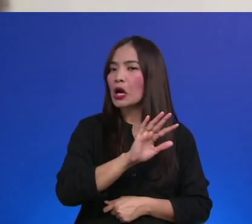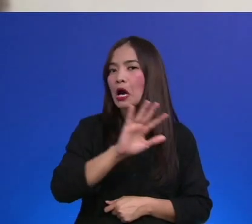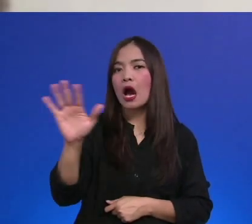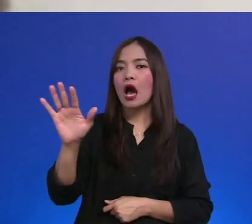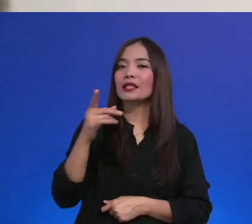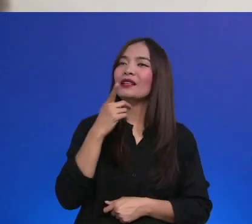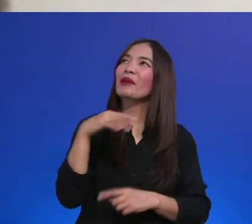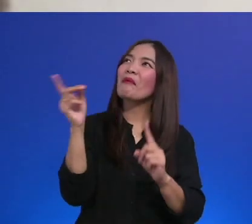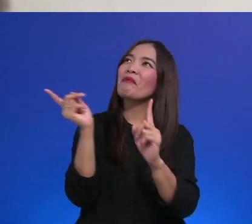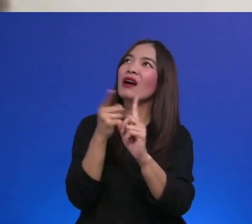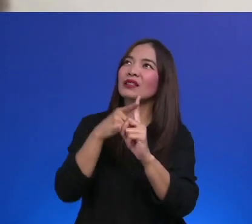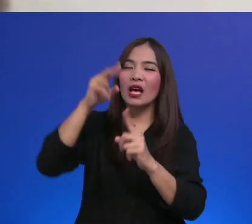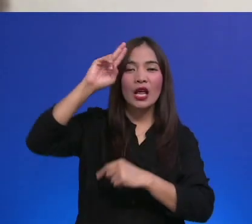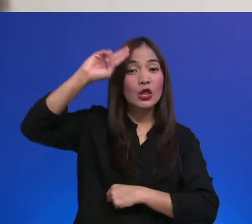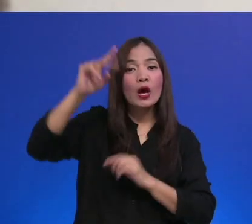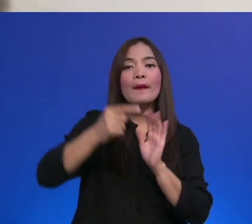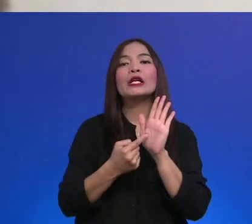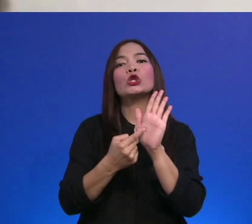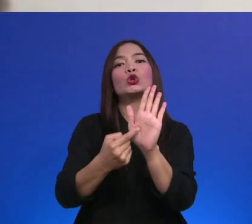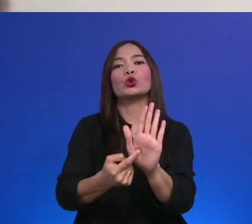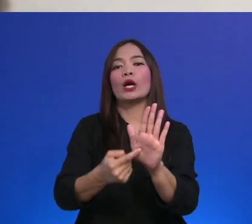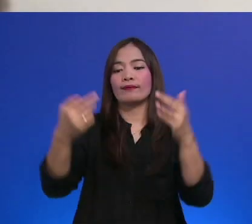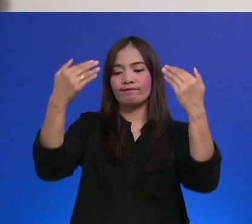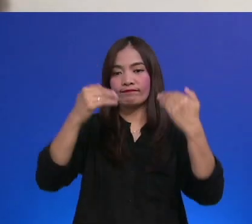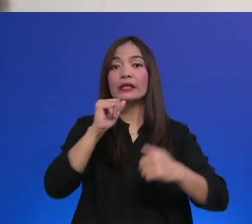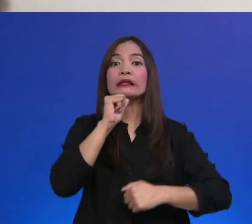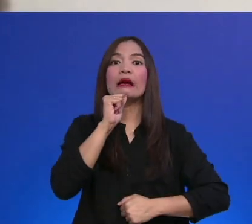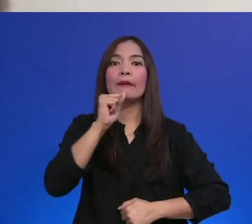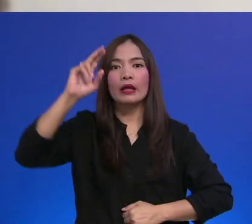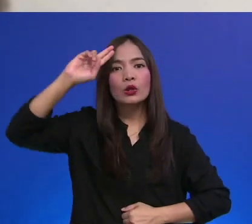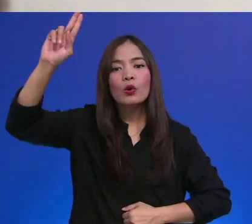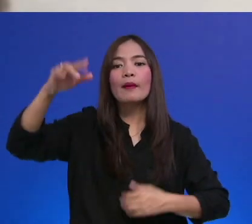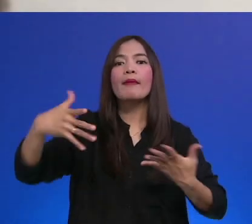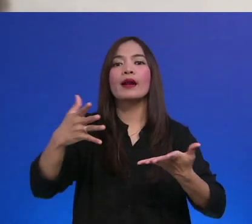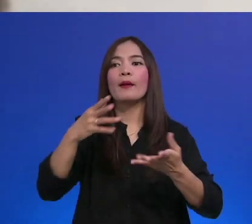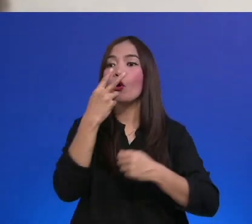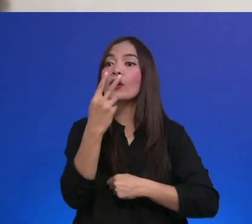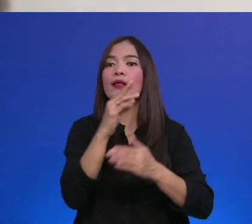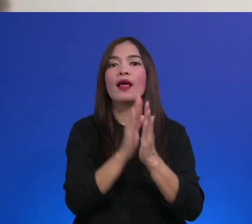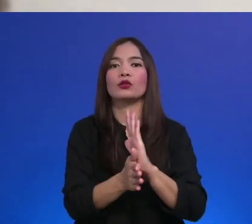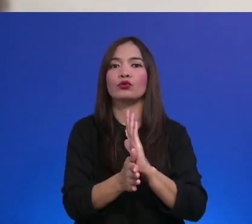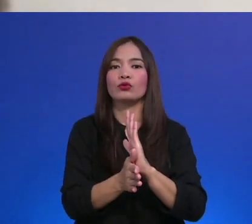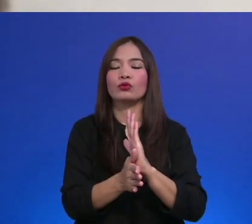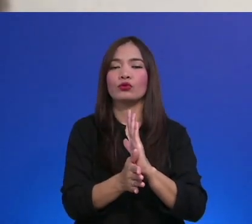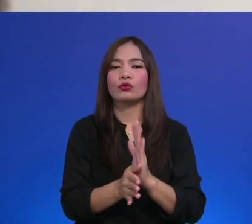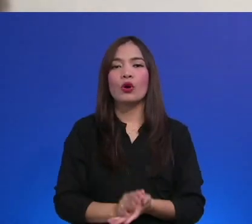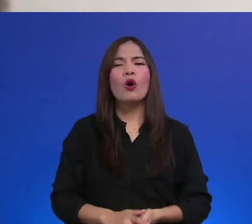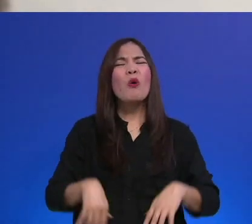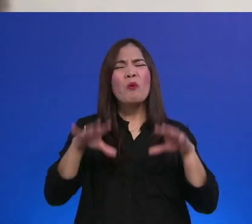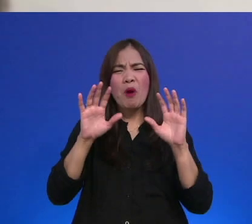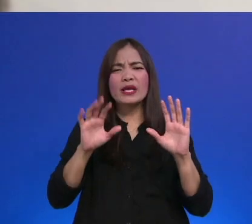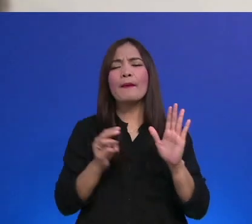Tuhan menunjukkan tanda-tanda lahiriyahnya dalam banyak persoalan yang kita